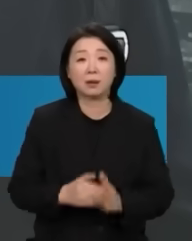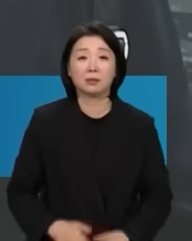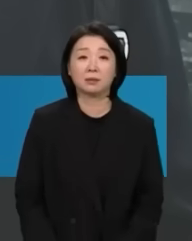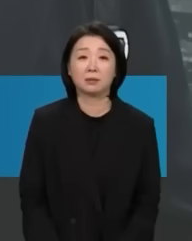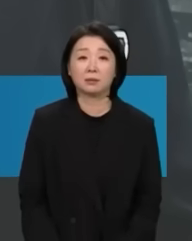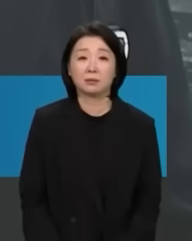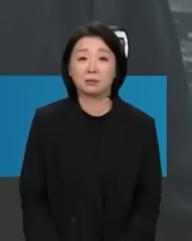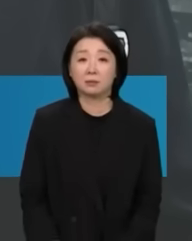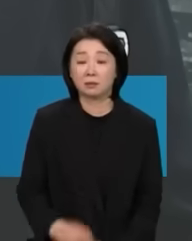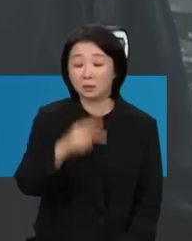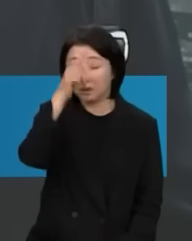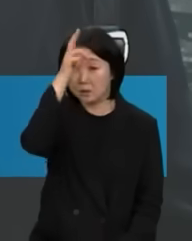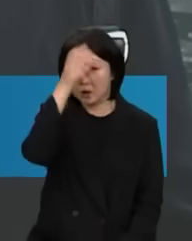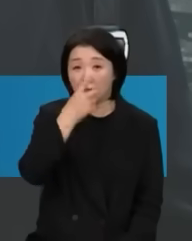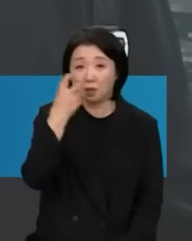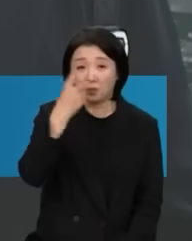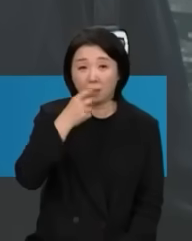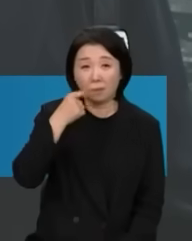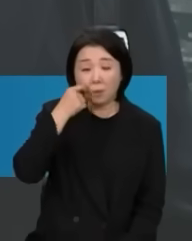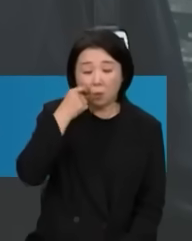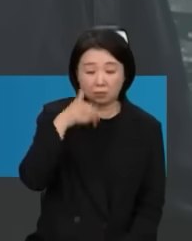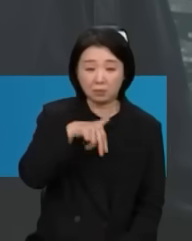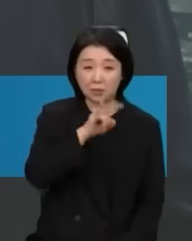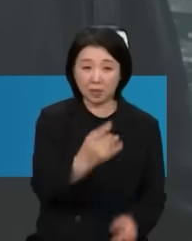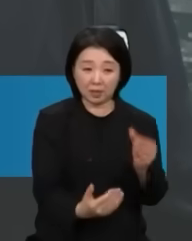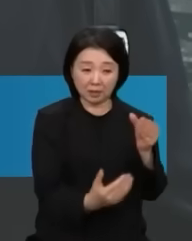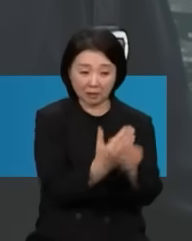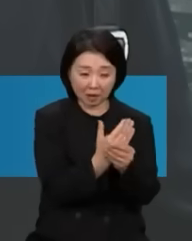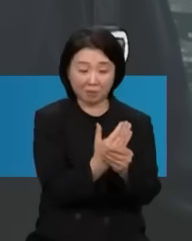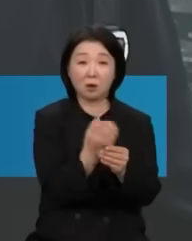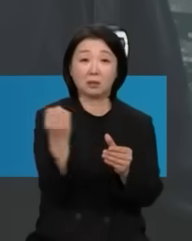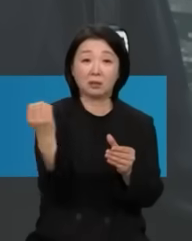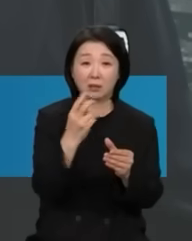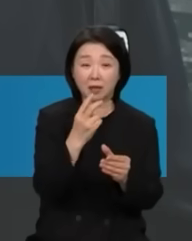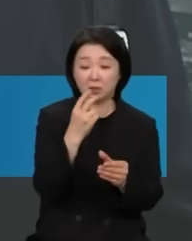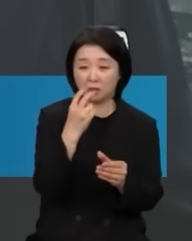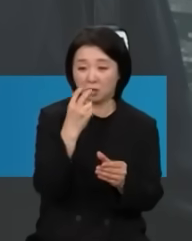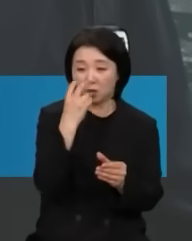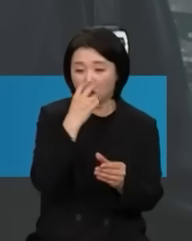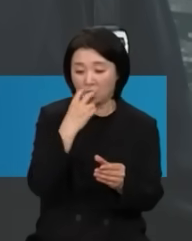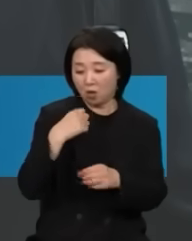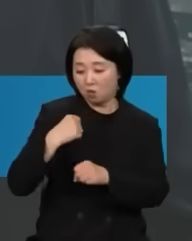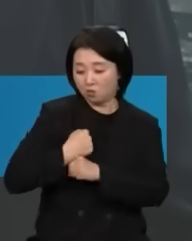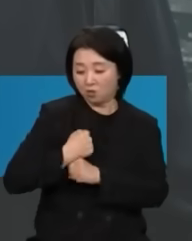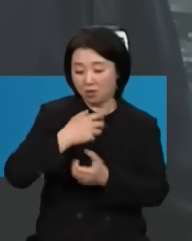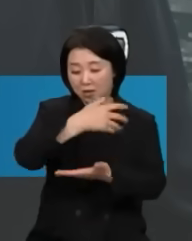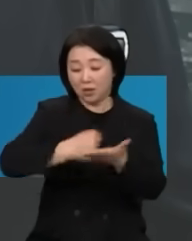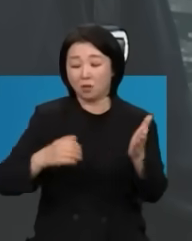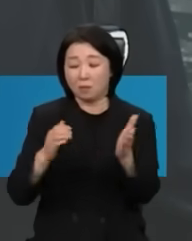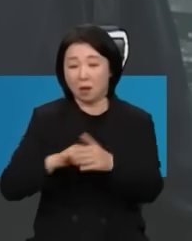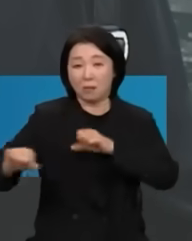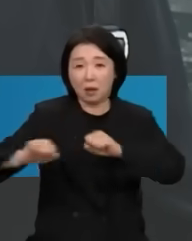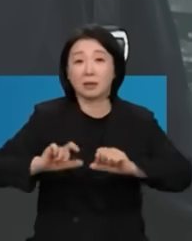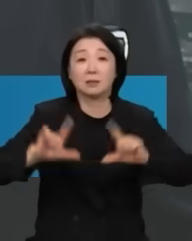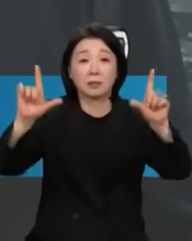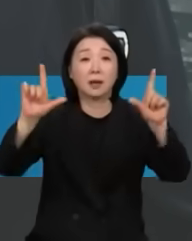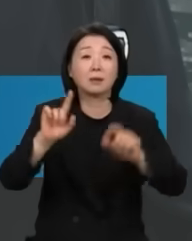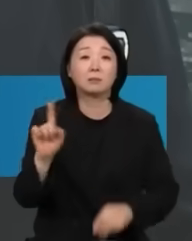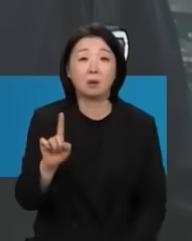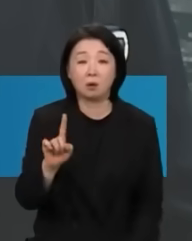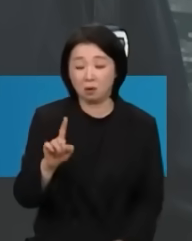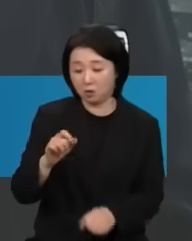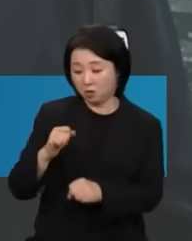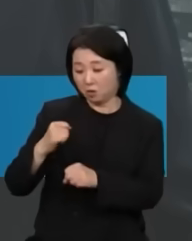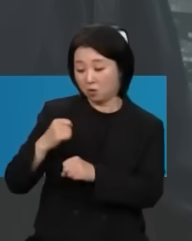파악됐습니다. 경찰이 수사를 못하게 최상병 사건을 다시 군 쪽으로 되찾아오느라 긴박하게 움직였던 바로 그날,